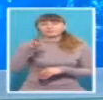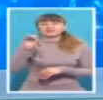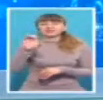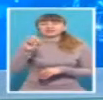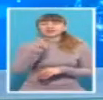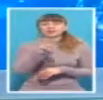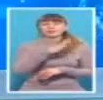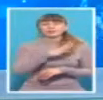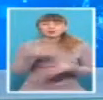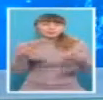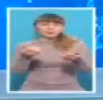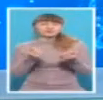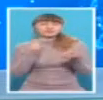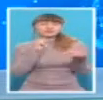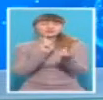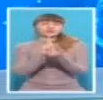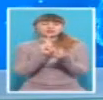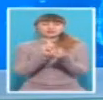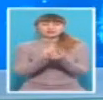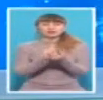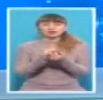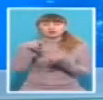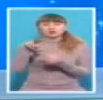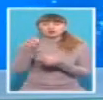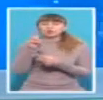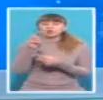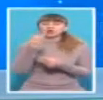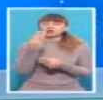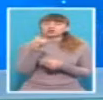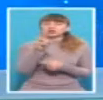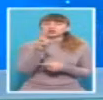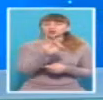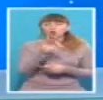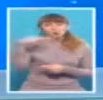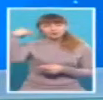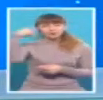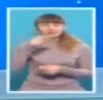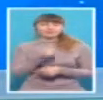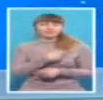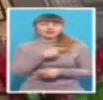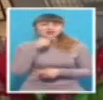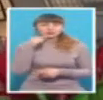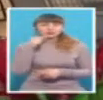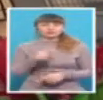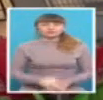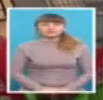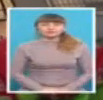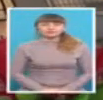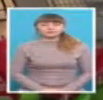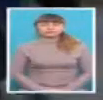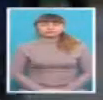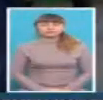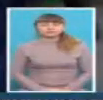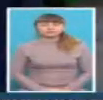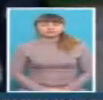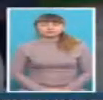айтты. Спикер бірнеше кездесу өткізіп, екі ел арасындағы әріптестікті дамыту жайын талқылады. Екі жақты тауар айналымын